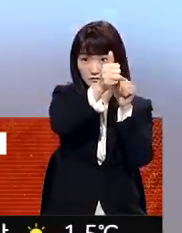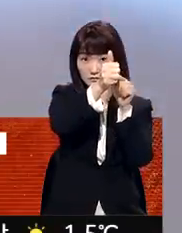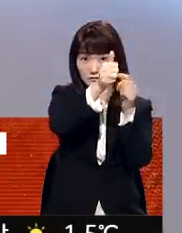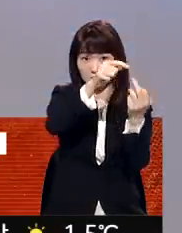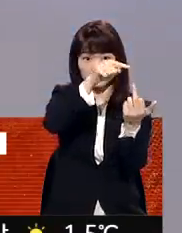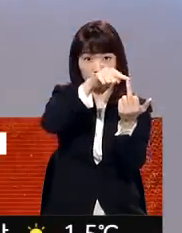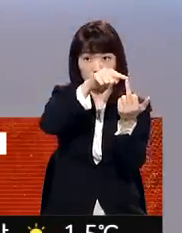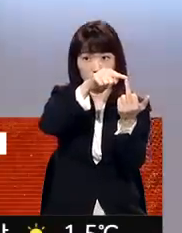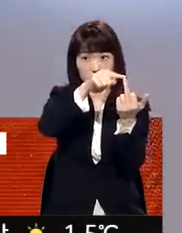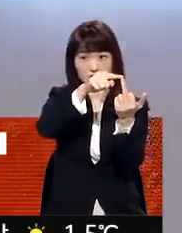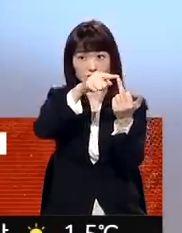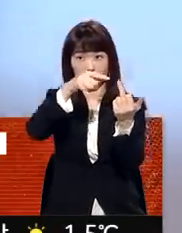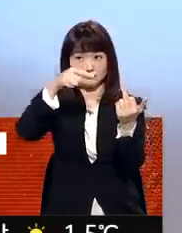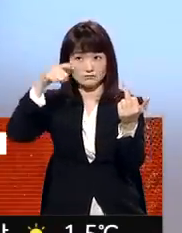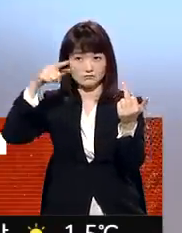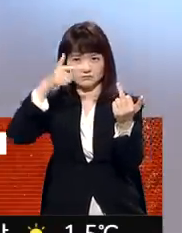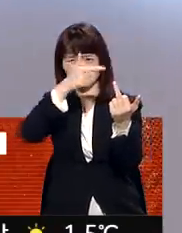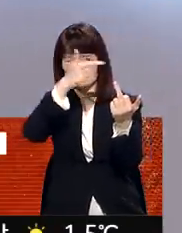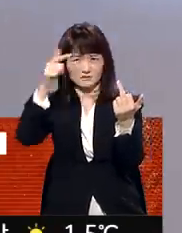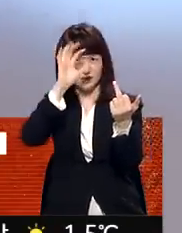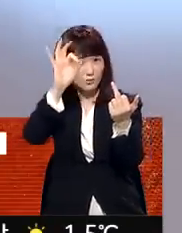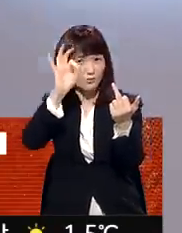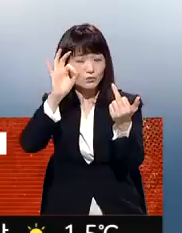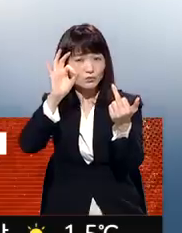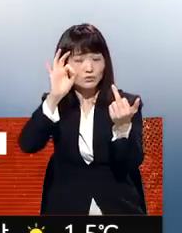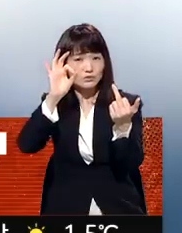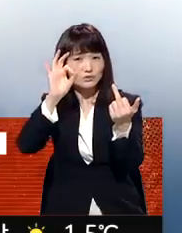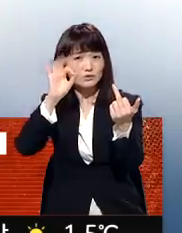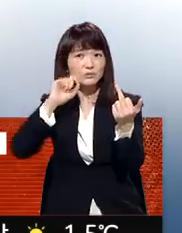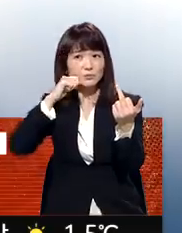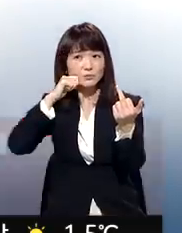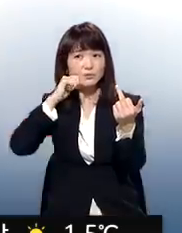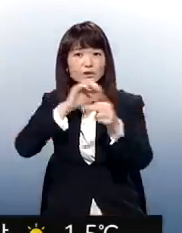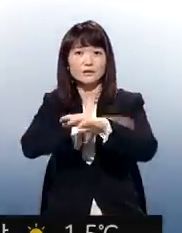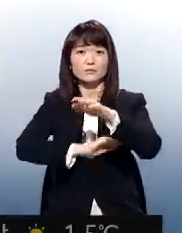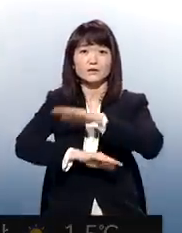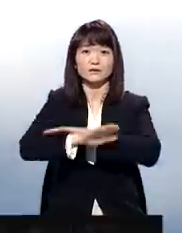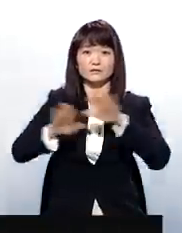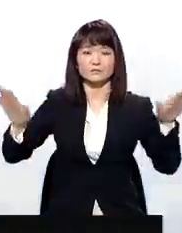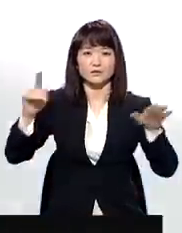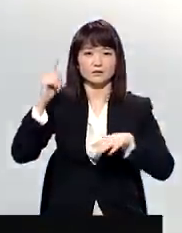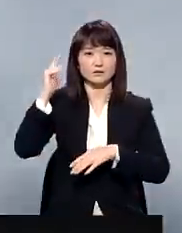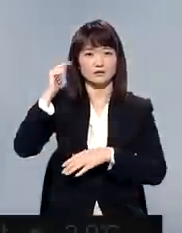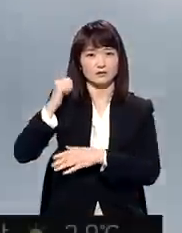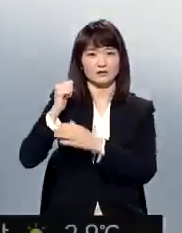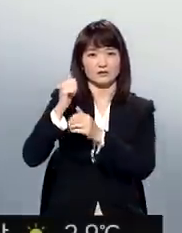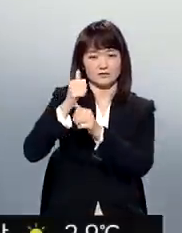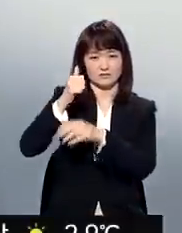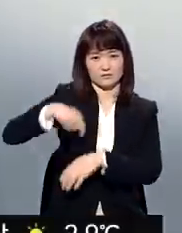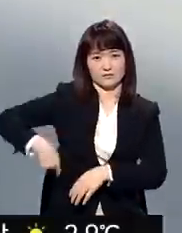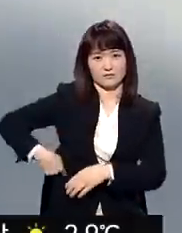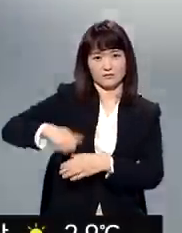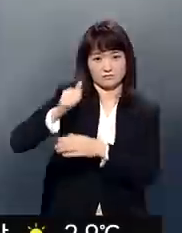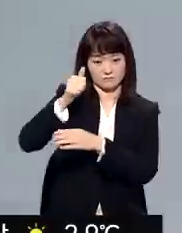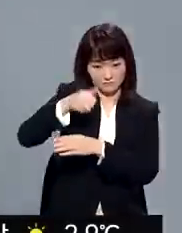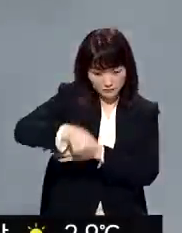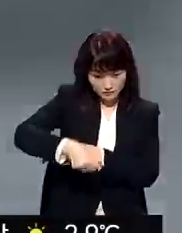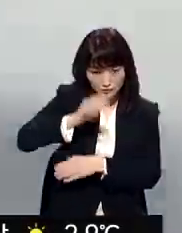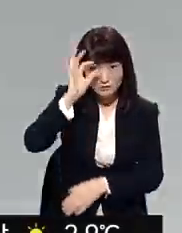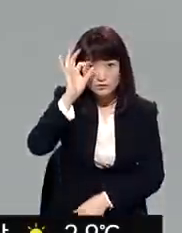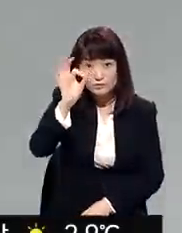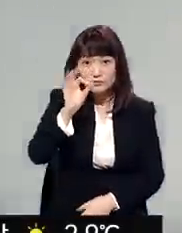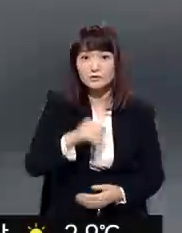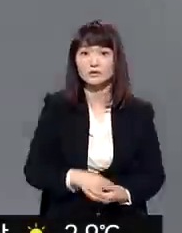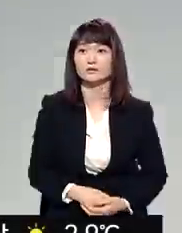정상에 있다면 저렇게 크게 보이기 쉽지 않은데 팔을 뻗고 허리를 숙이는까지 다 보입니다 이거